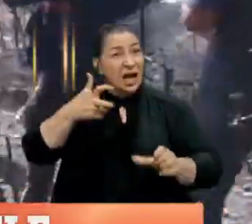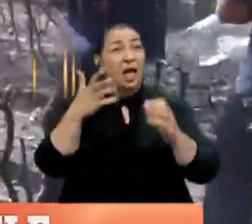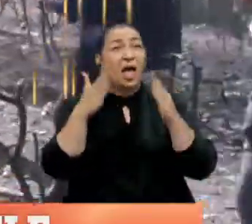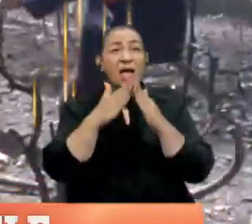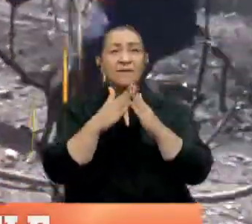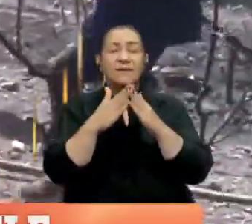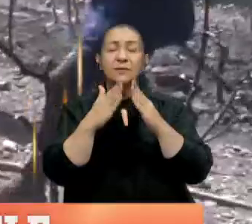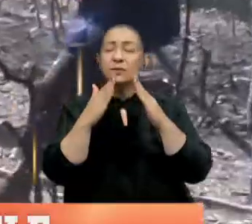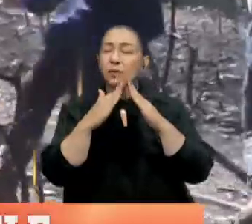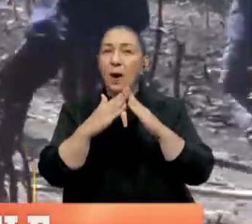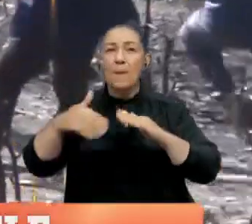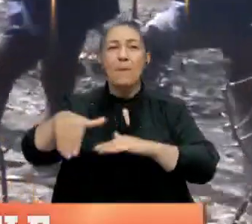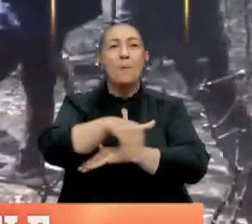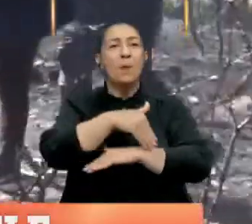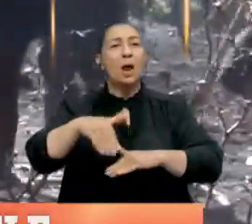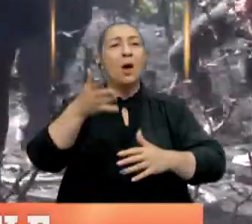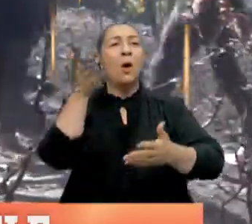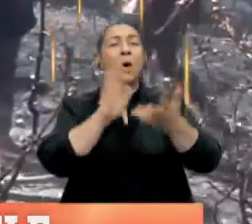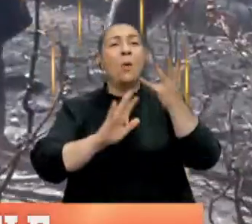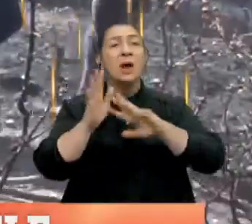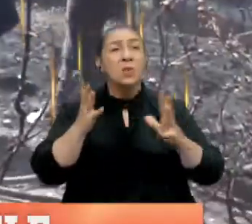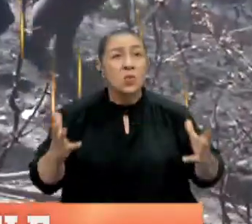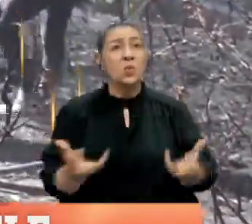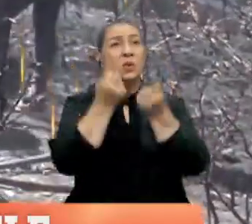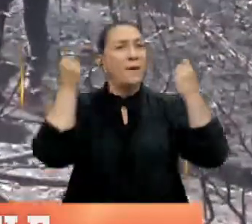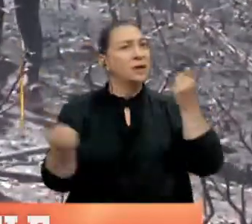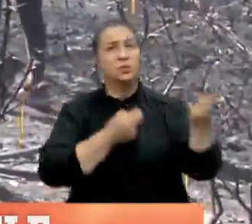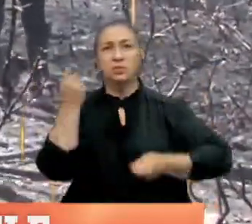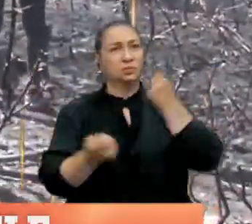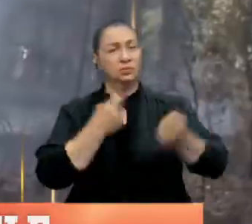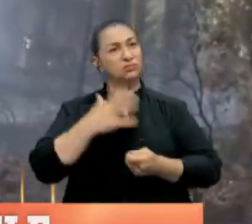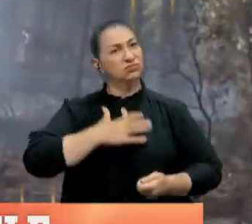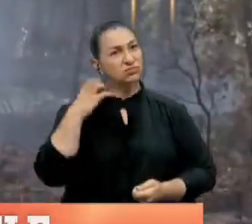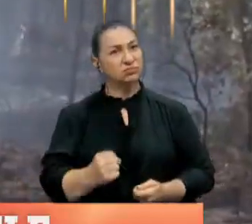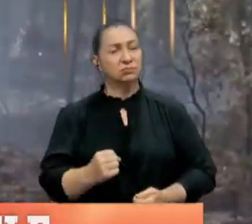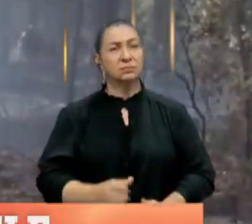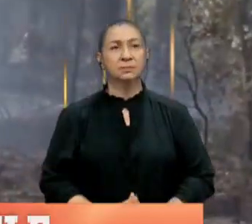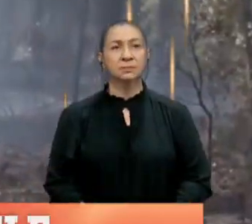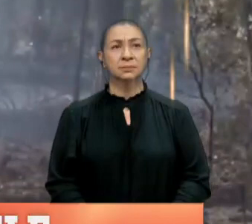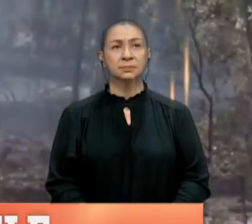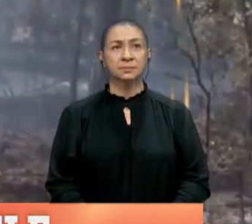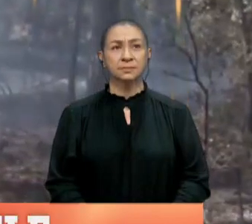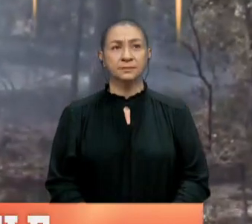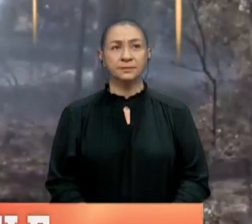evlerini, yuvalarını, mahallelerini, ormanlarını kurtarabilmenin gayretiyle çalıştılar.